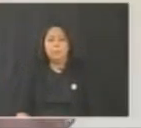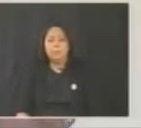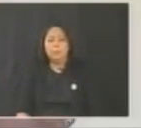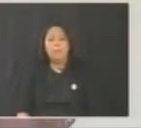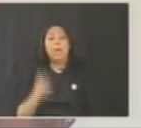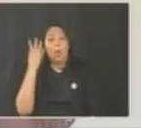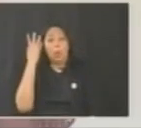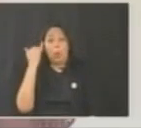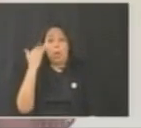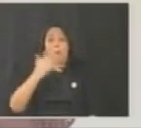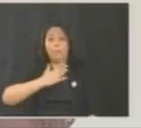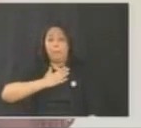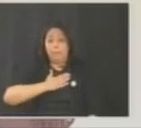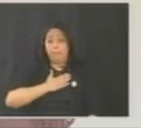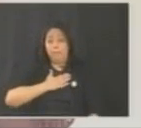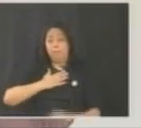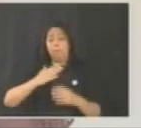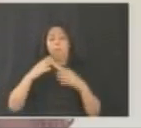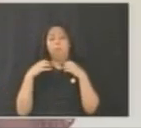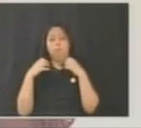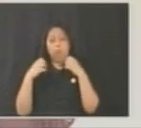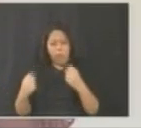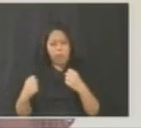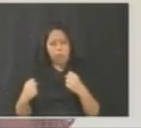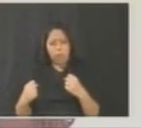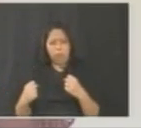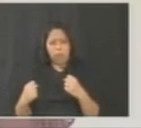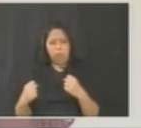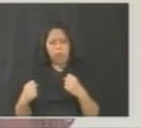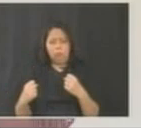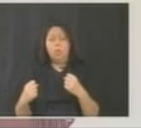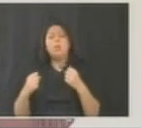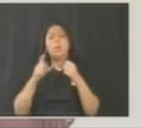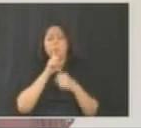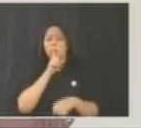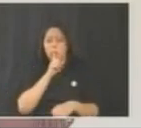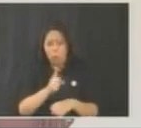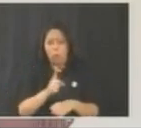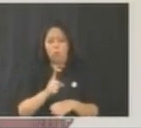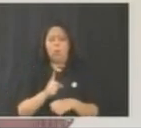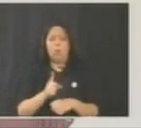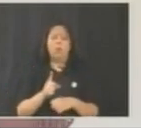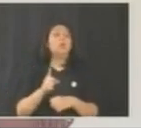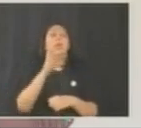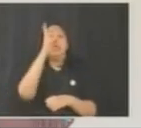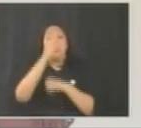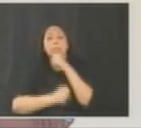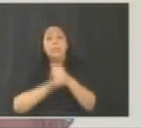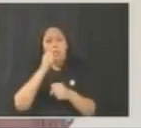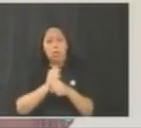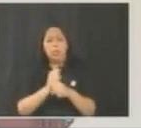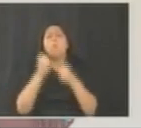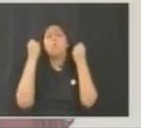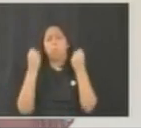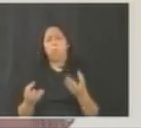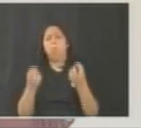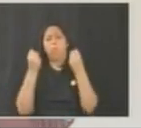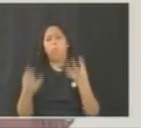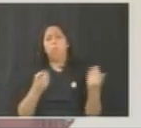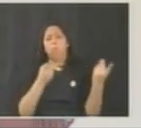Kaya buo ang loob ko na marami tayong magagawa sa